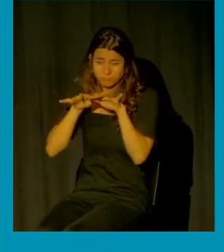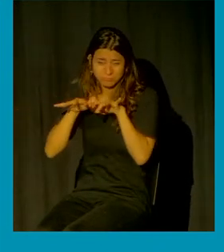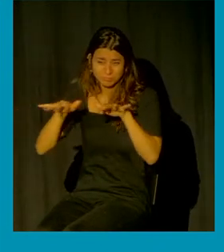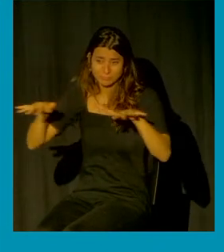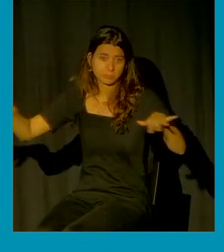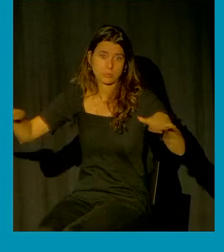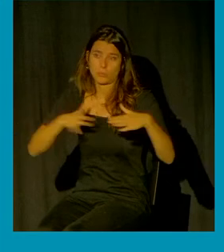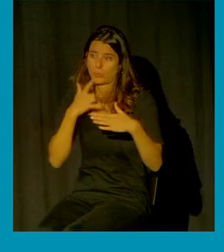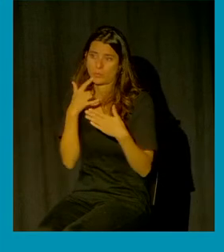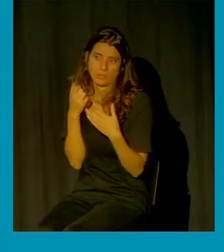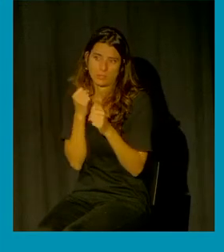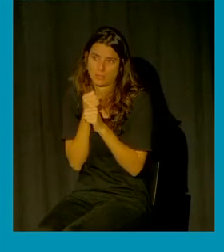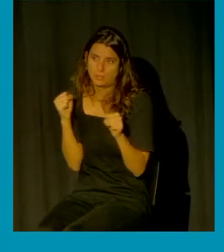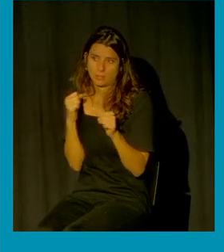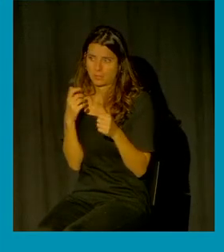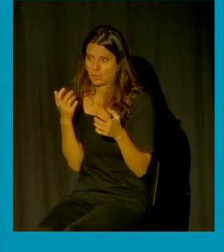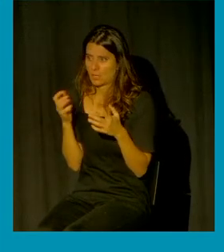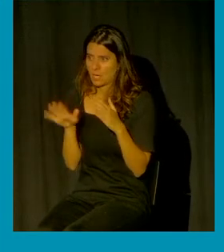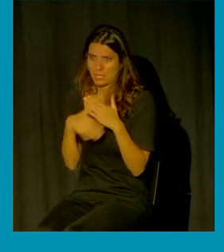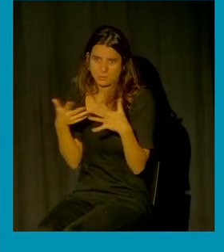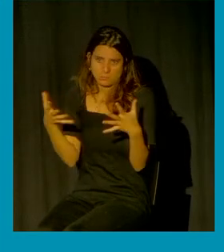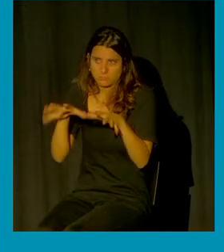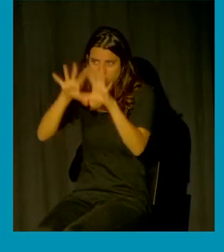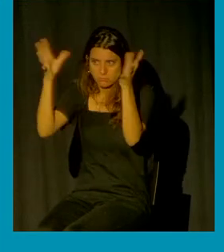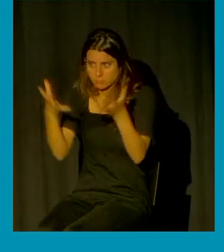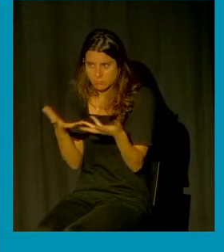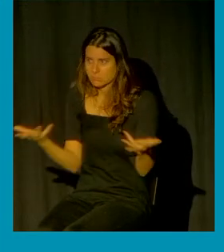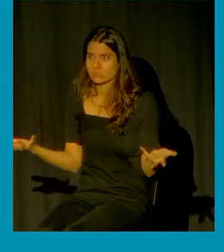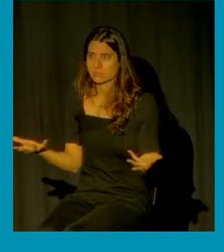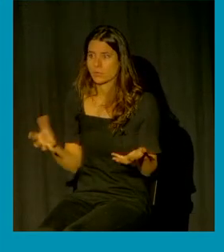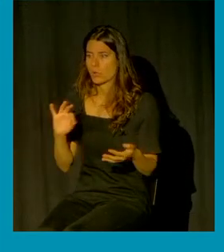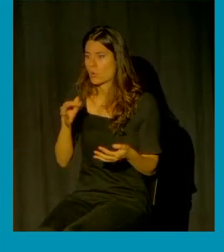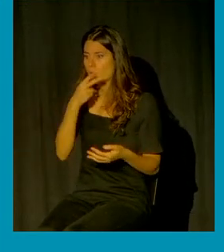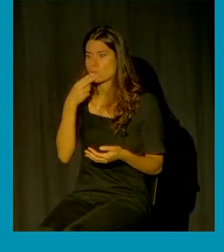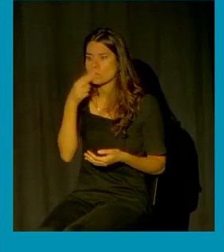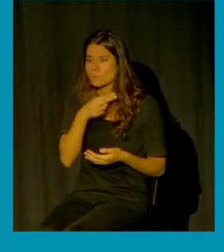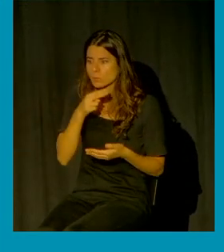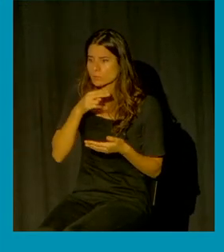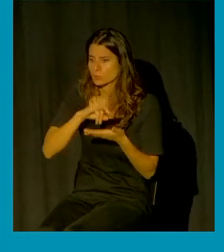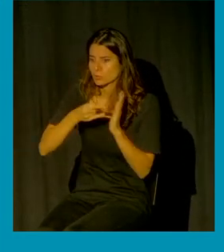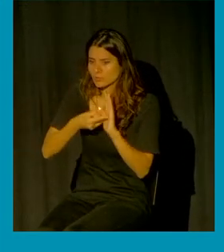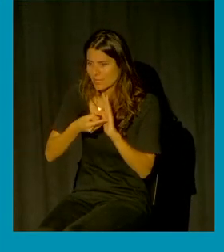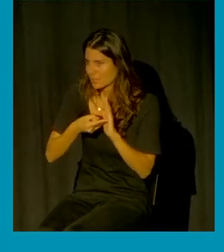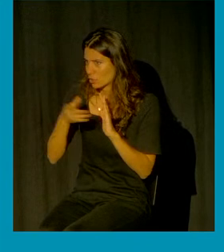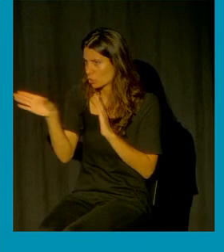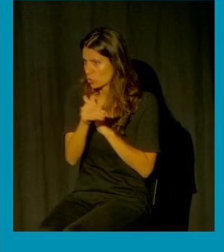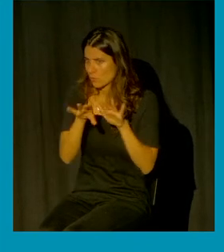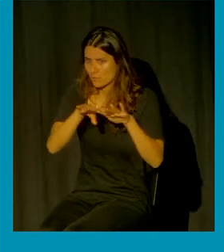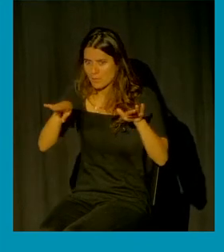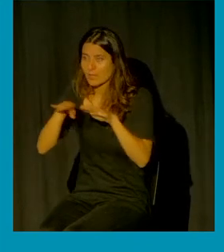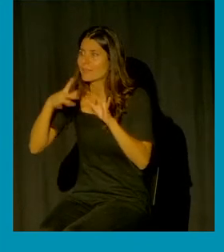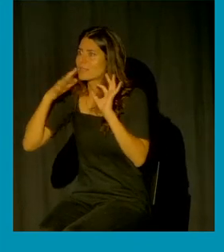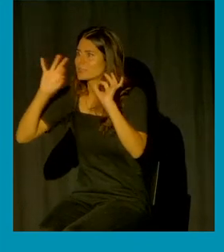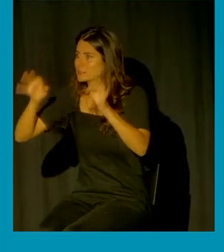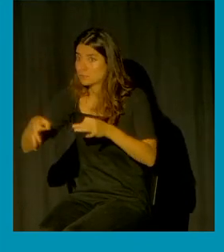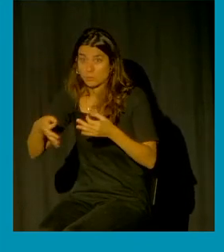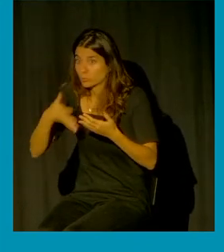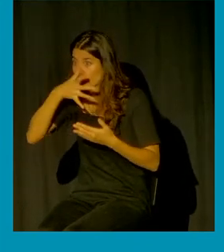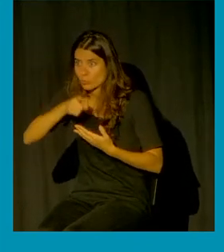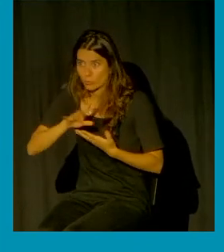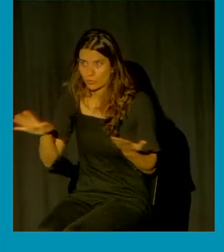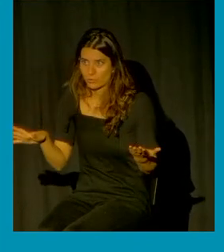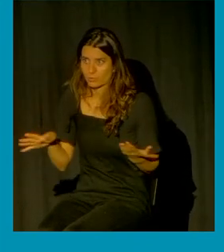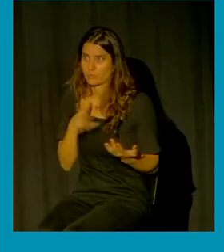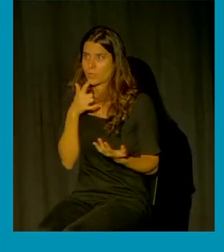resolucions judicials del món i fins i tot amb els compromisos tècnics de totes les plataformes mai podrà ser suprimit i per tant